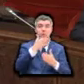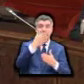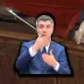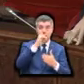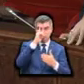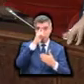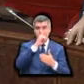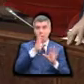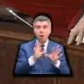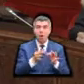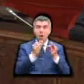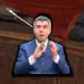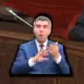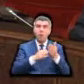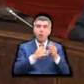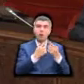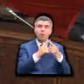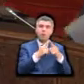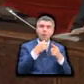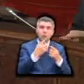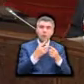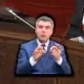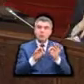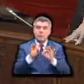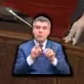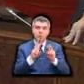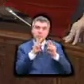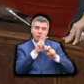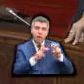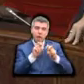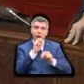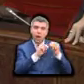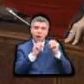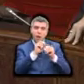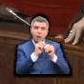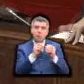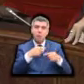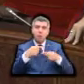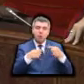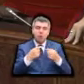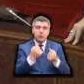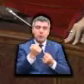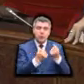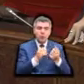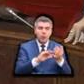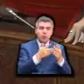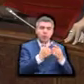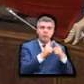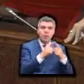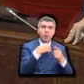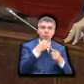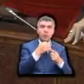نوصلوا للاهداف الرئيسيه والحقيقيه. تكلمتي على الكنترول التقني، على المراقبه التقنيه، نحن نشتغل عليه في اطار منظومه جديده وعقد برنامج مع